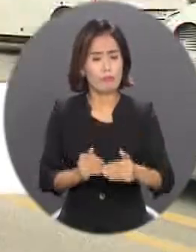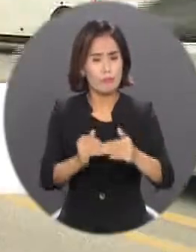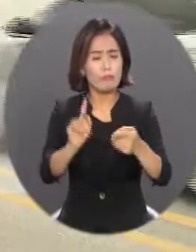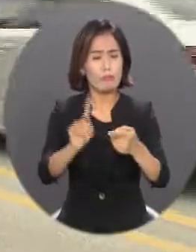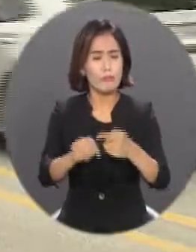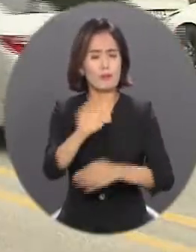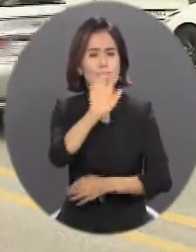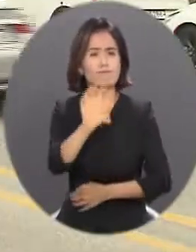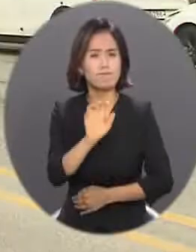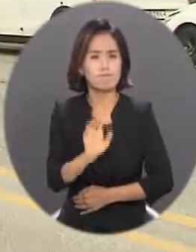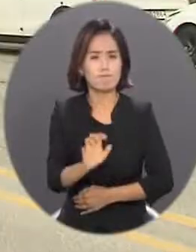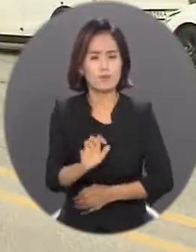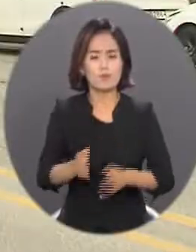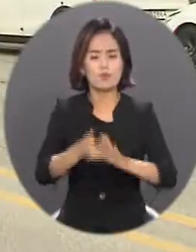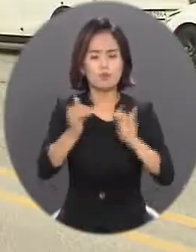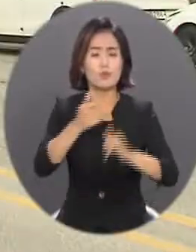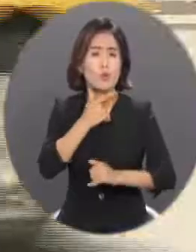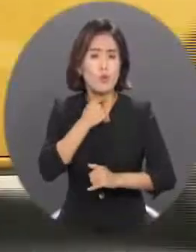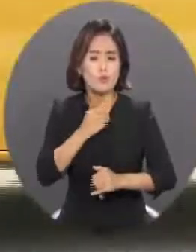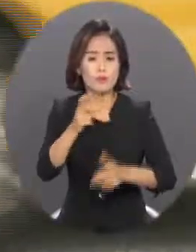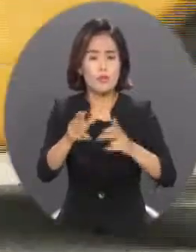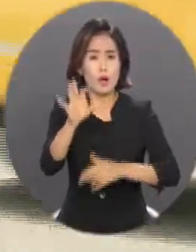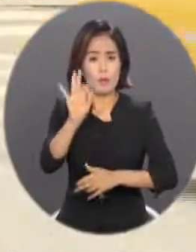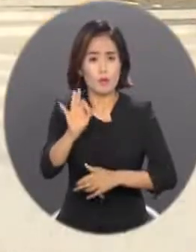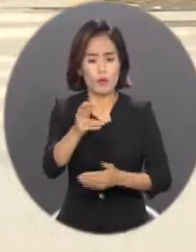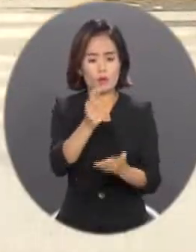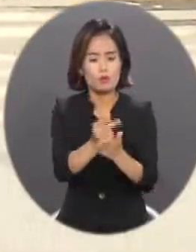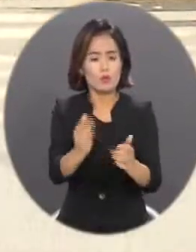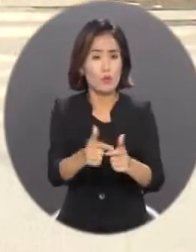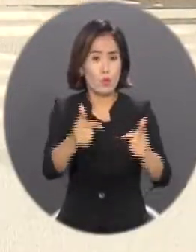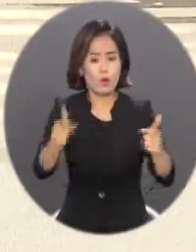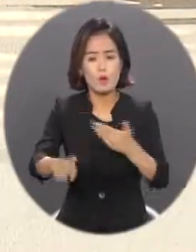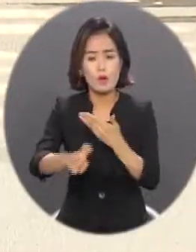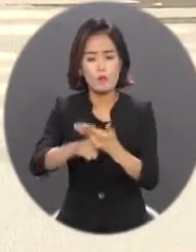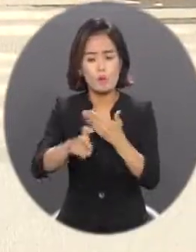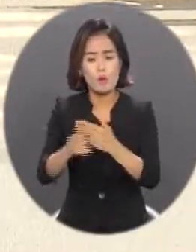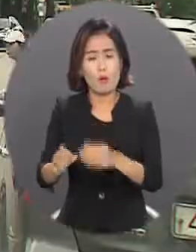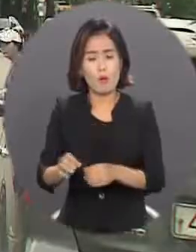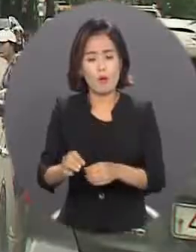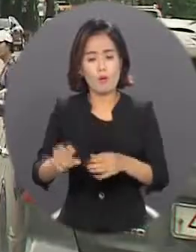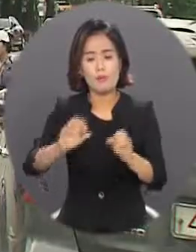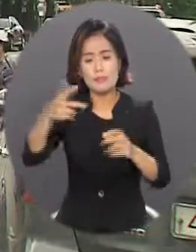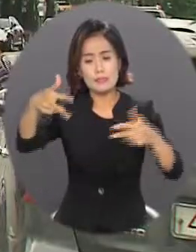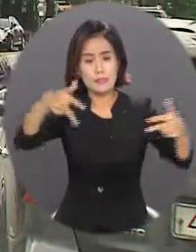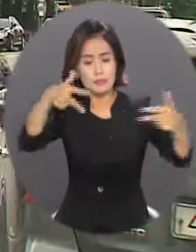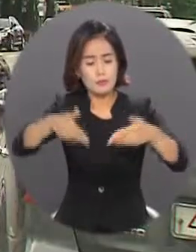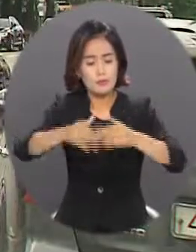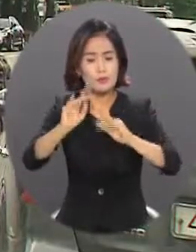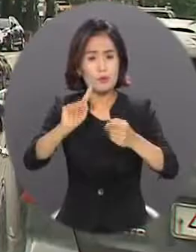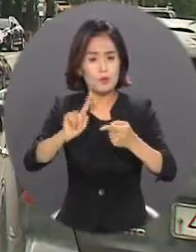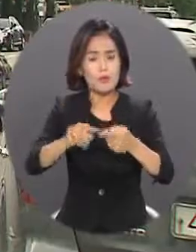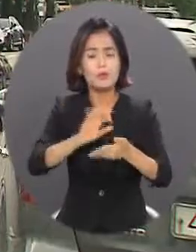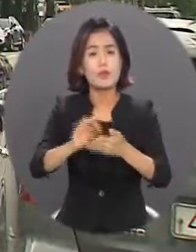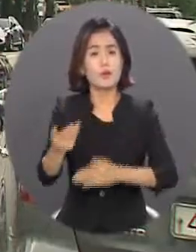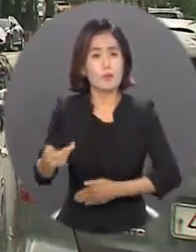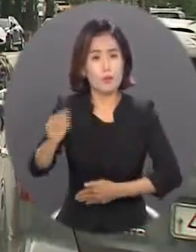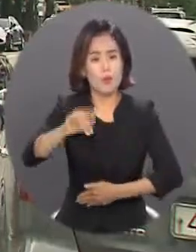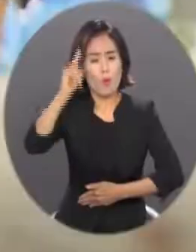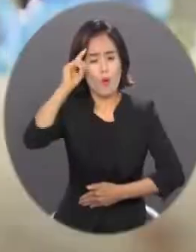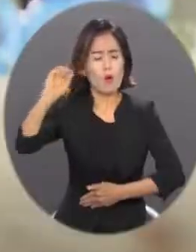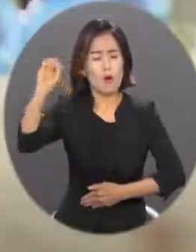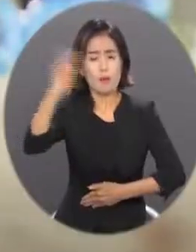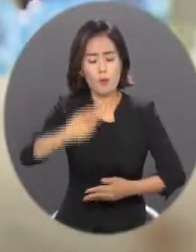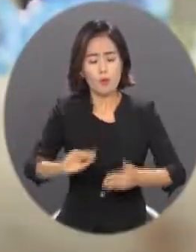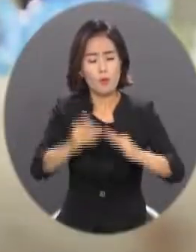집행하는지. 또 그동안 주민 숙원 사업비가 주차장 확장, 불법투기 단속용, CCTV 설치 등에 쓰였는데 조형물